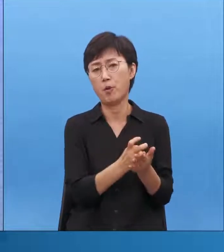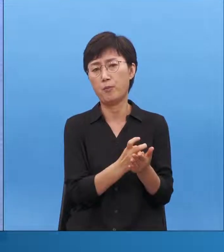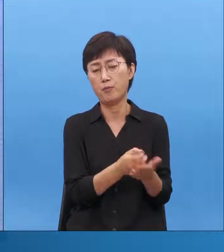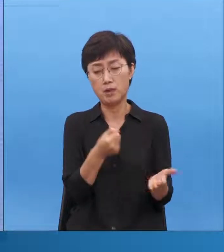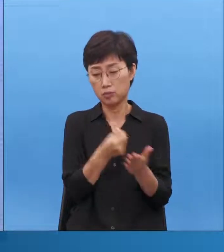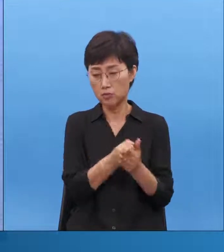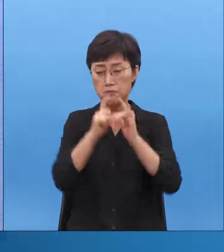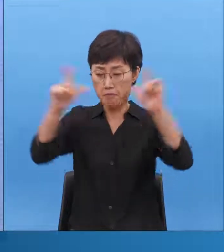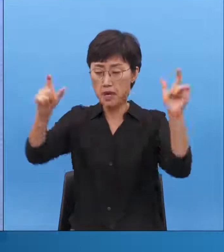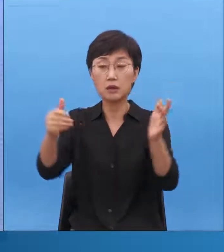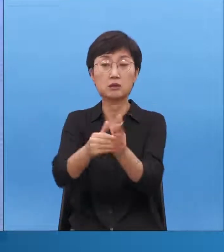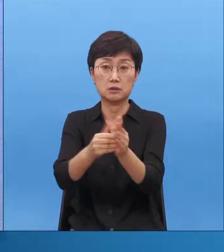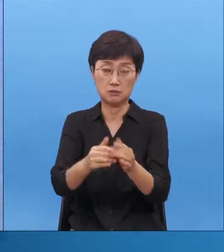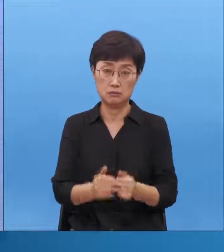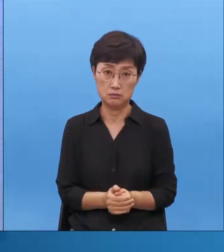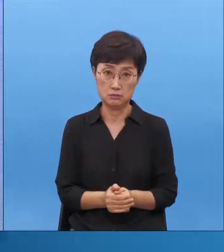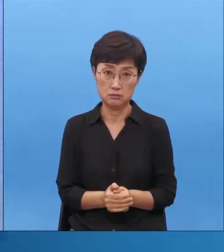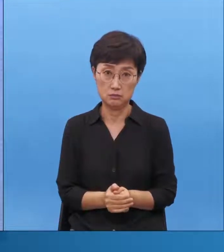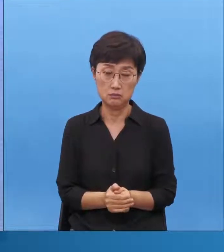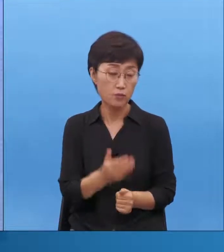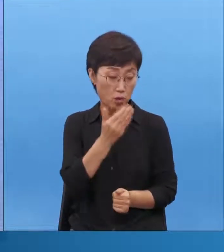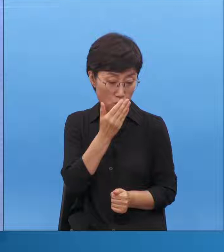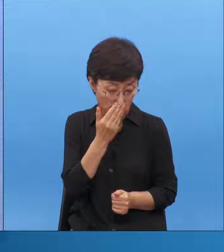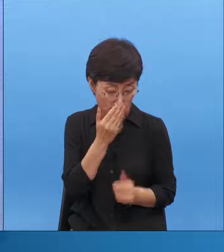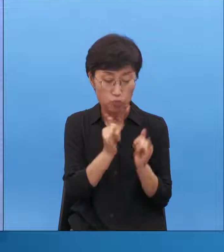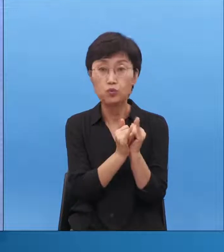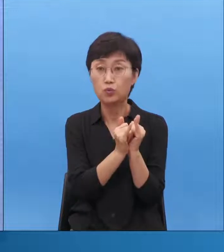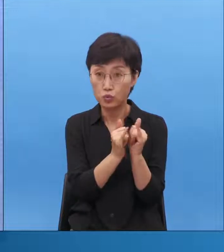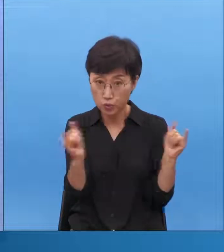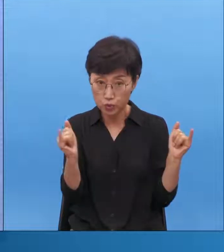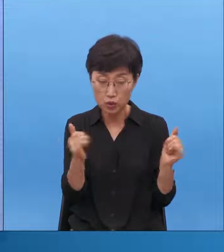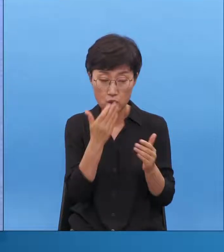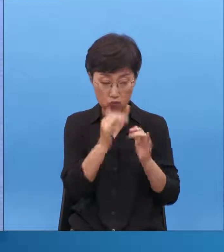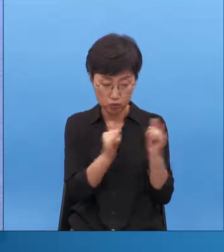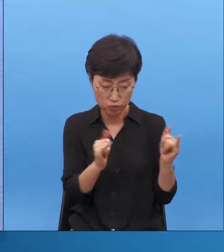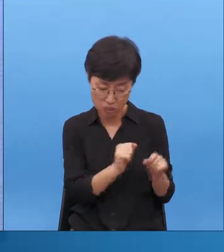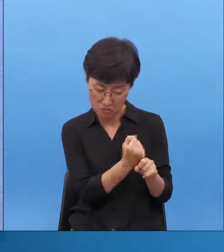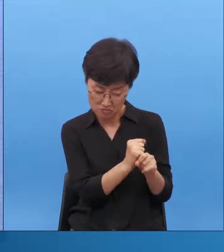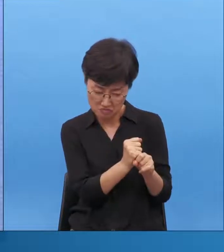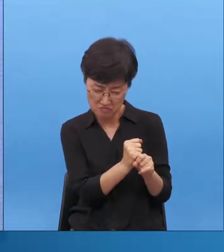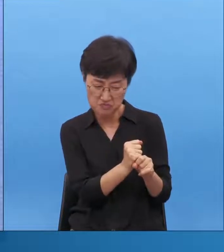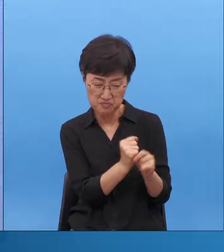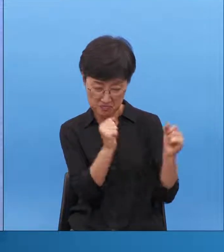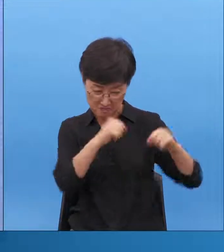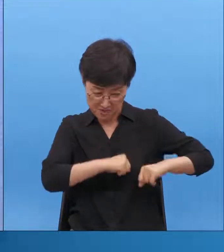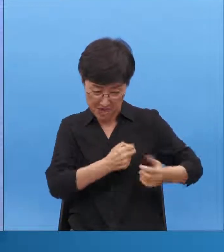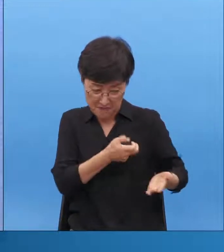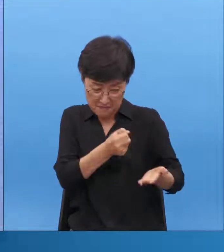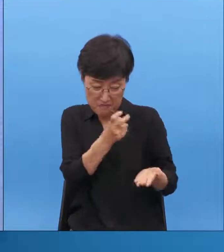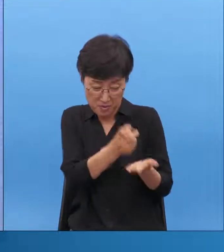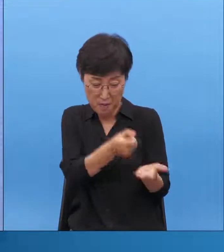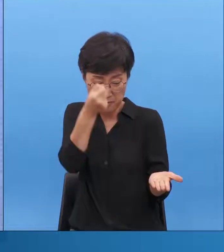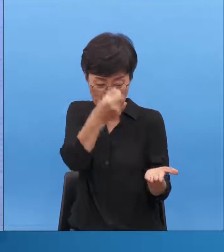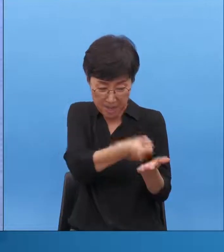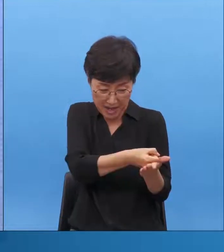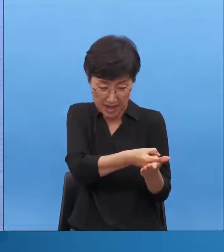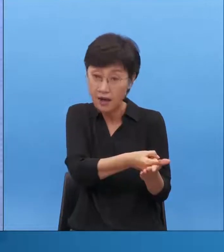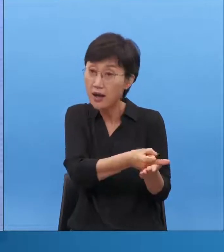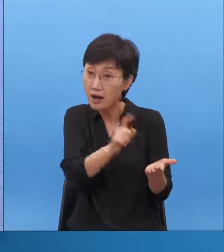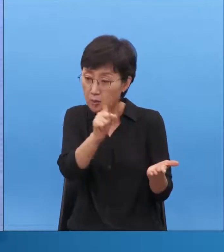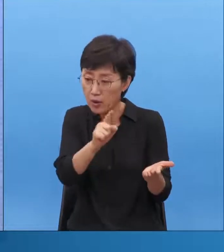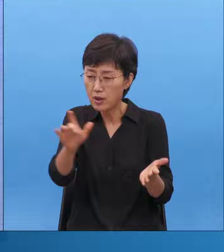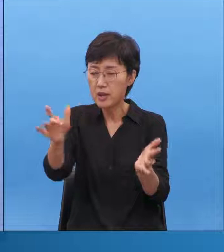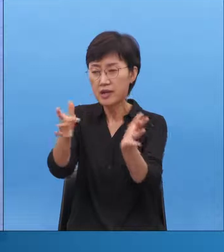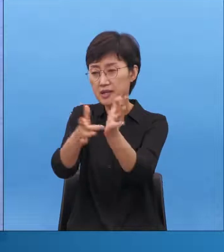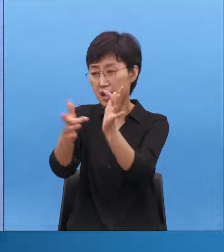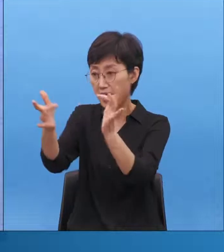is the law. 그냥 결정한 것이 아니고 저 예수 따라다니는 사람 전부 이단이니까 더 이상 활동을